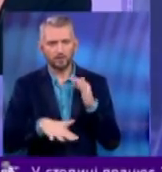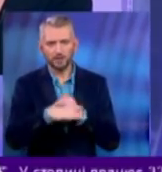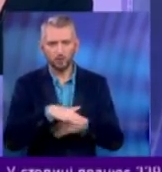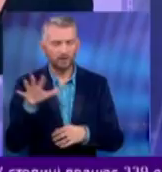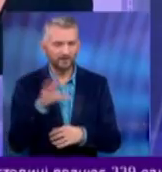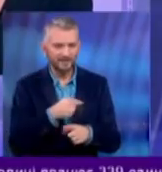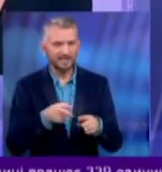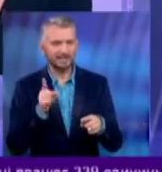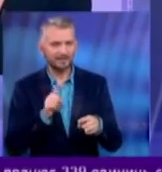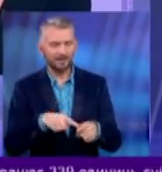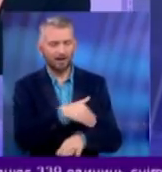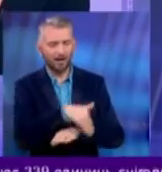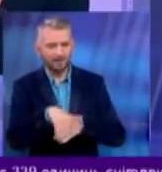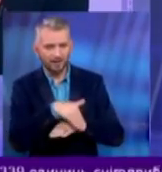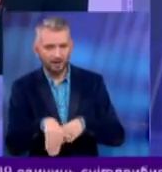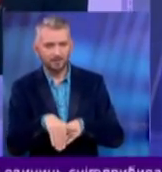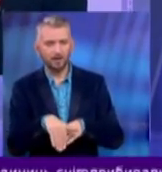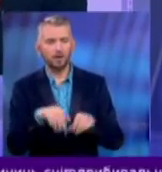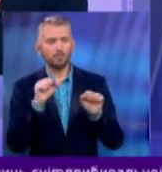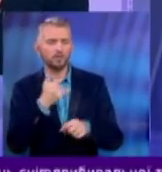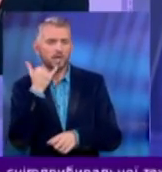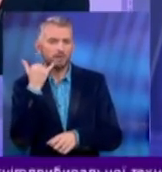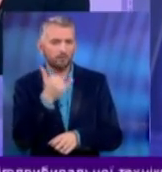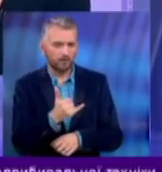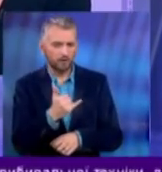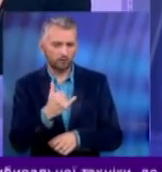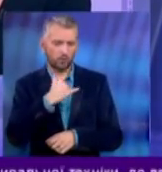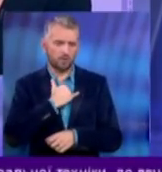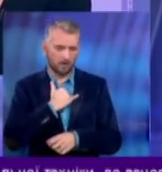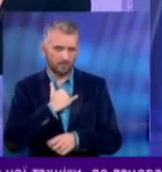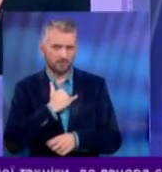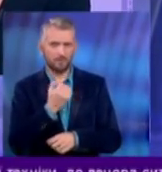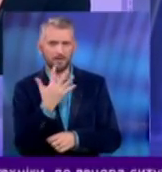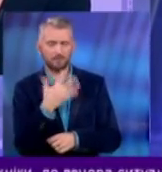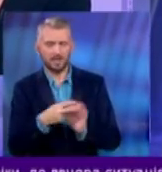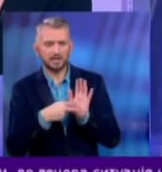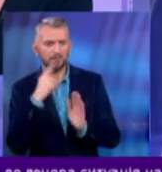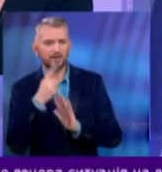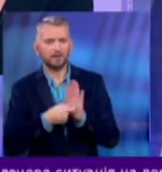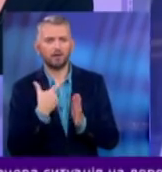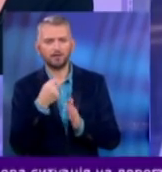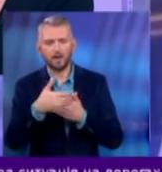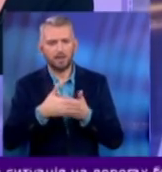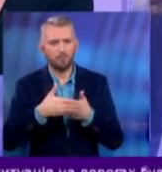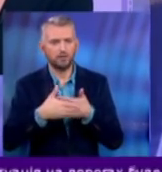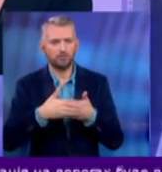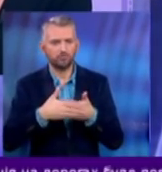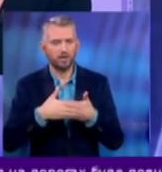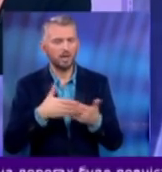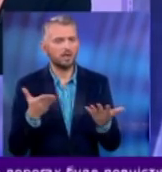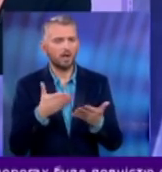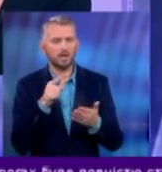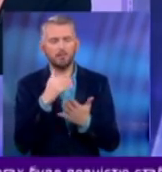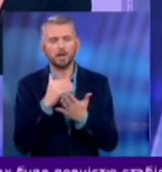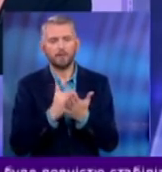Всі ці адреси можна зателефонувати і до нас на 1557, дізнатися, де найближчий, який там